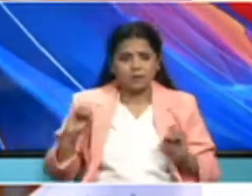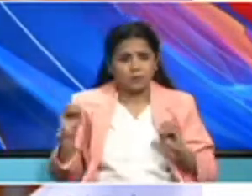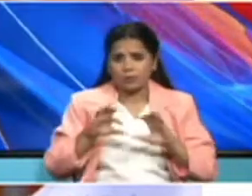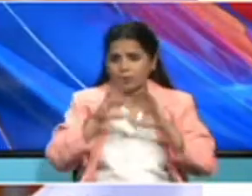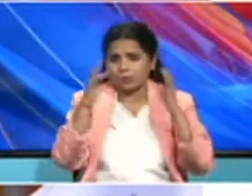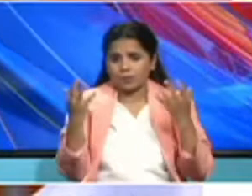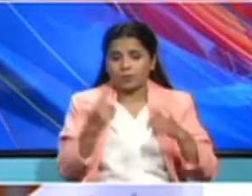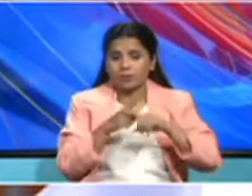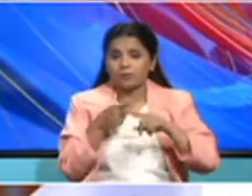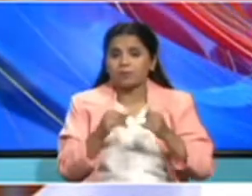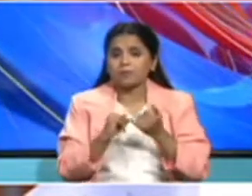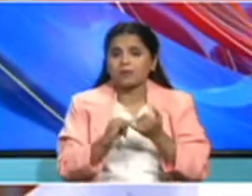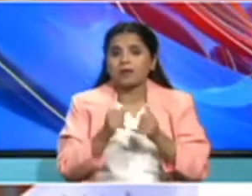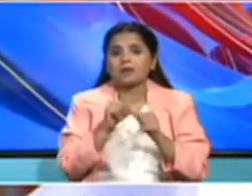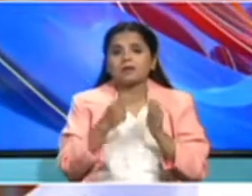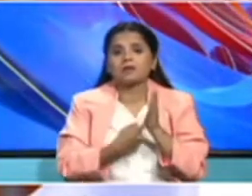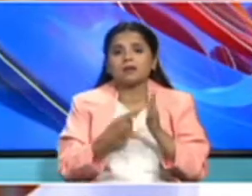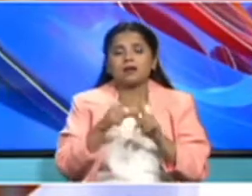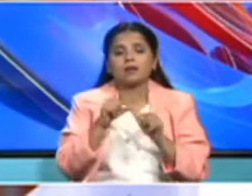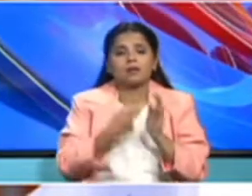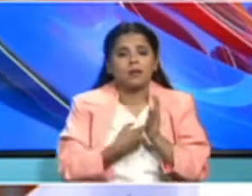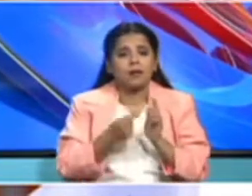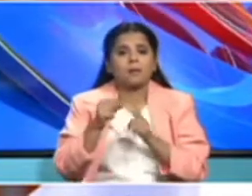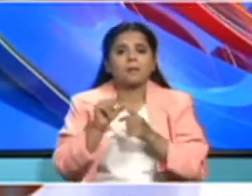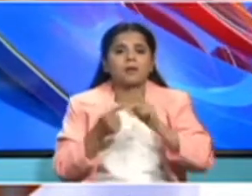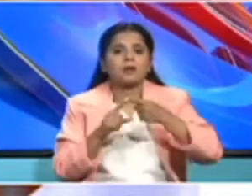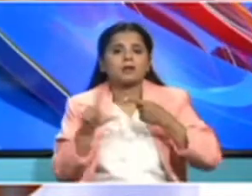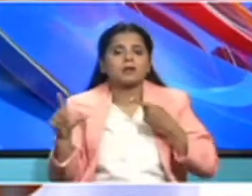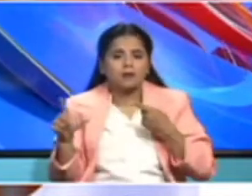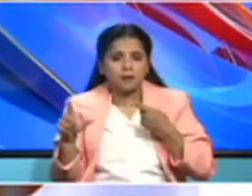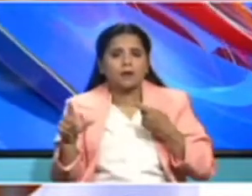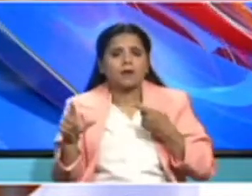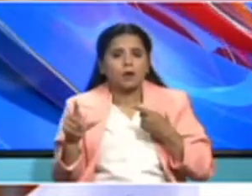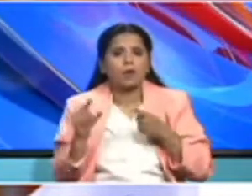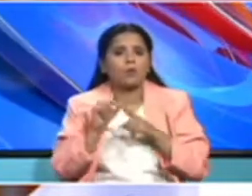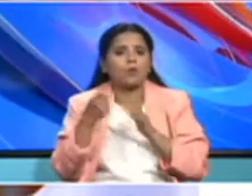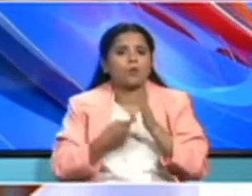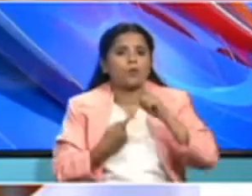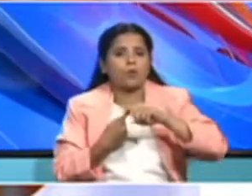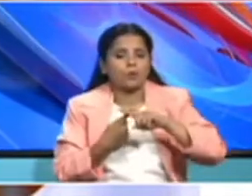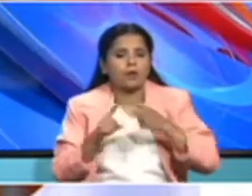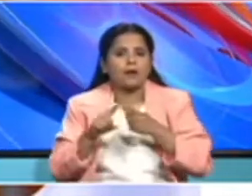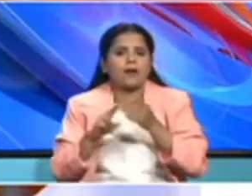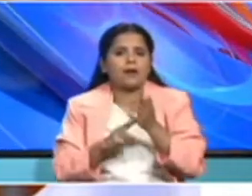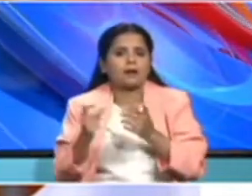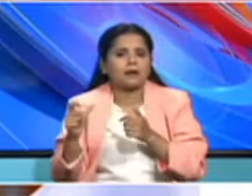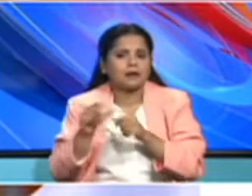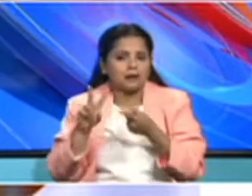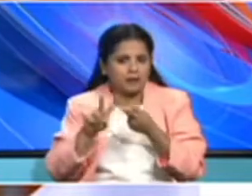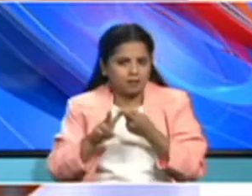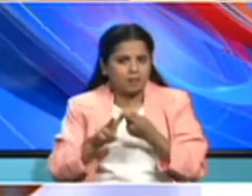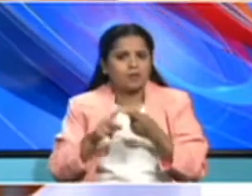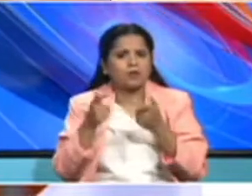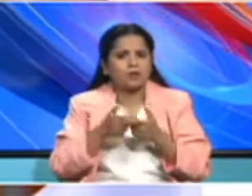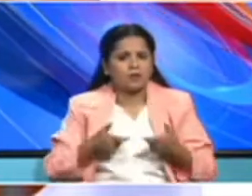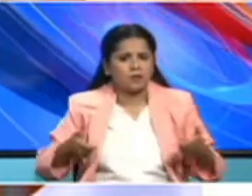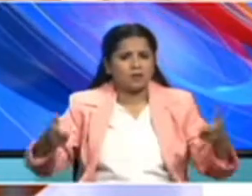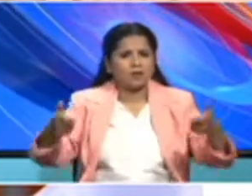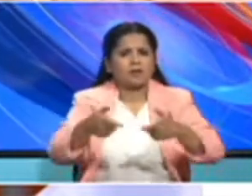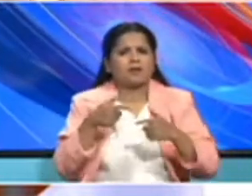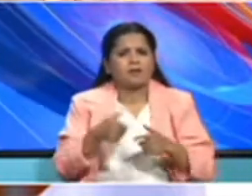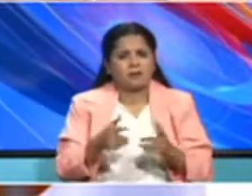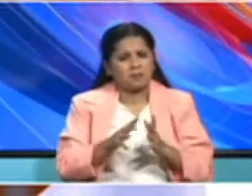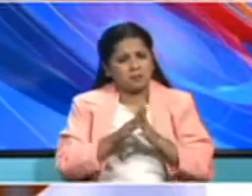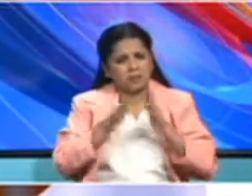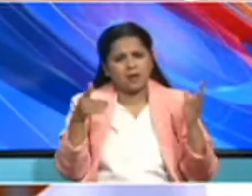ये सरदार पटेल स्पोर्ट्स एन्क्लेव और कॉम्प्लेक्स भी कई मायनों